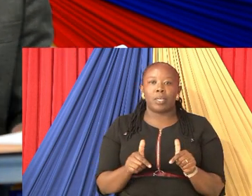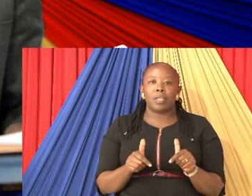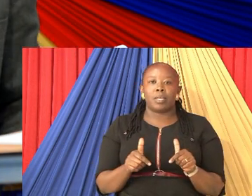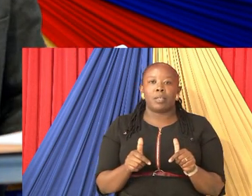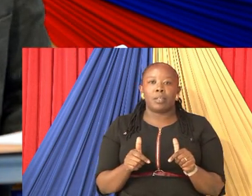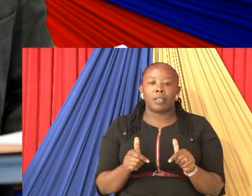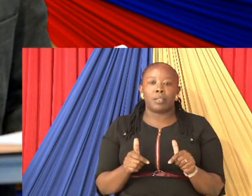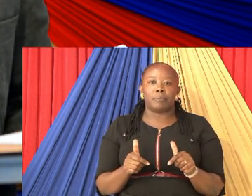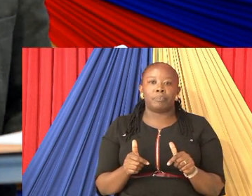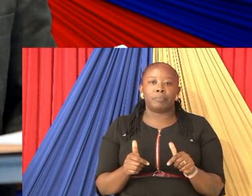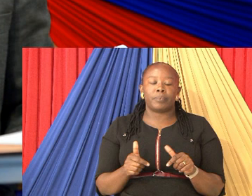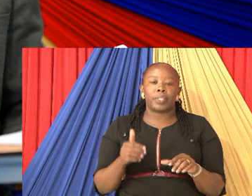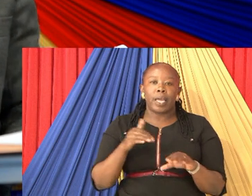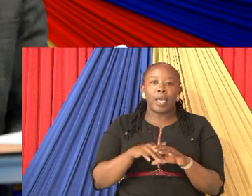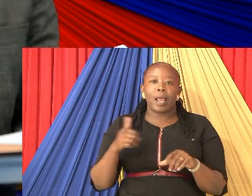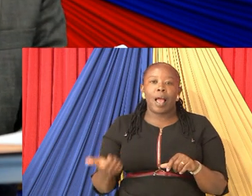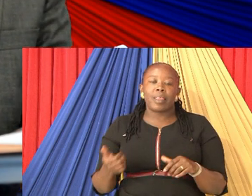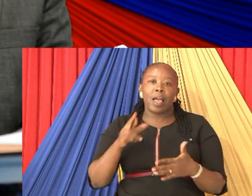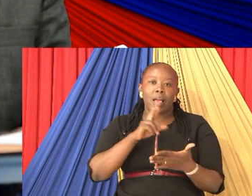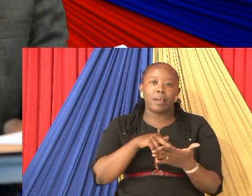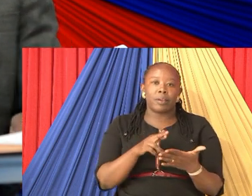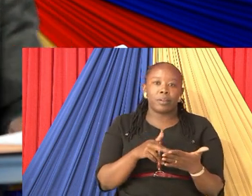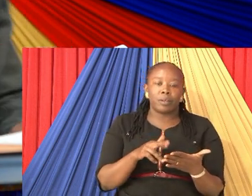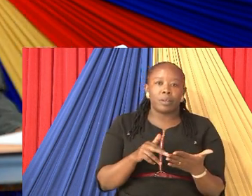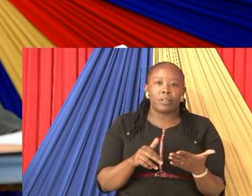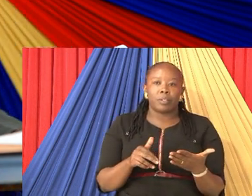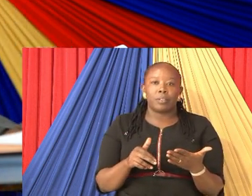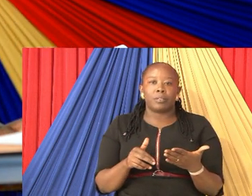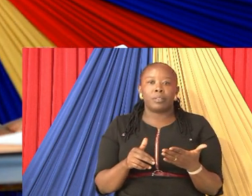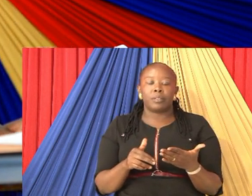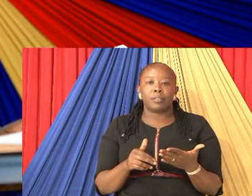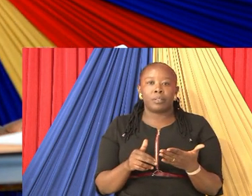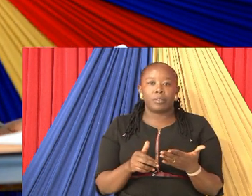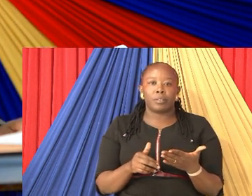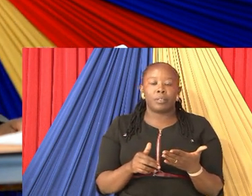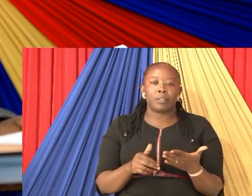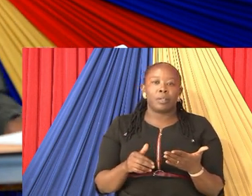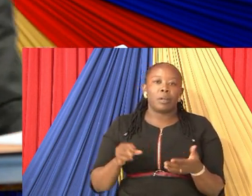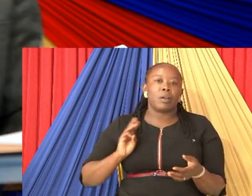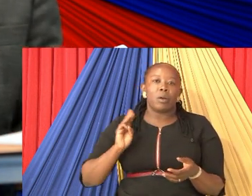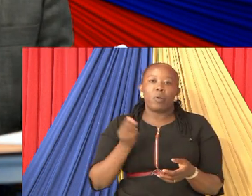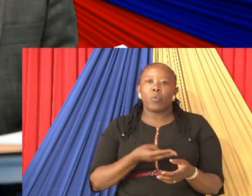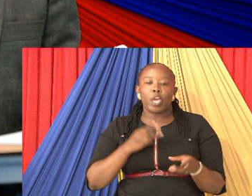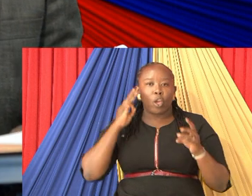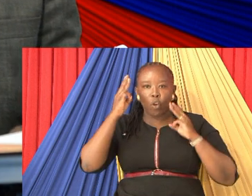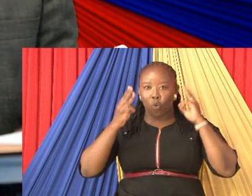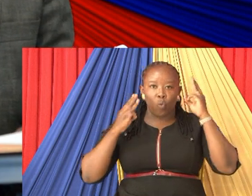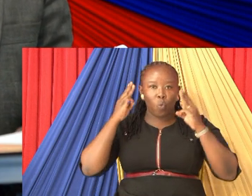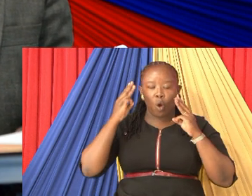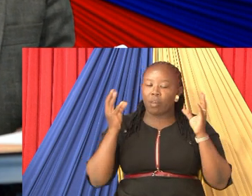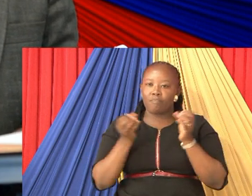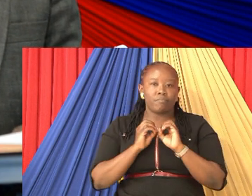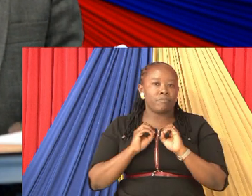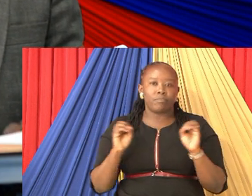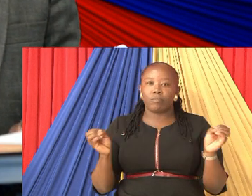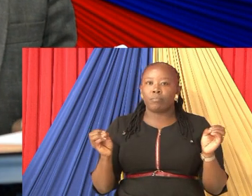ama Wafilipi 4, kusoma mstari wa 6 hadi 7, utaona yale. kwamba nasi tusifadhaike mioyoni mwetu kwa